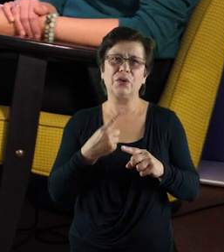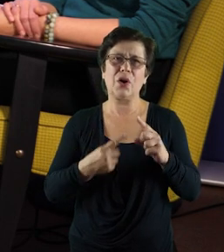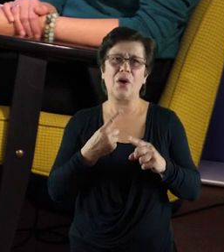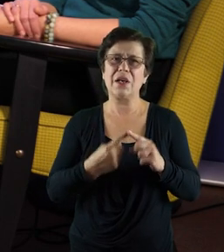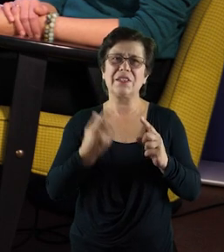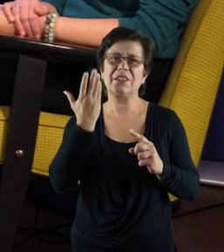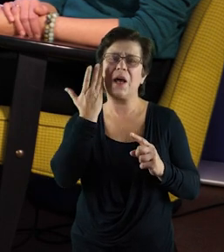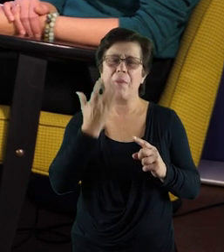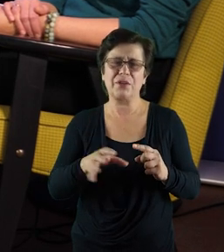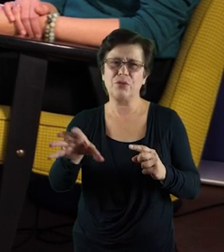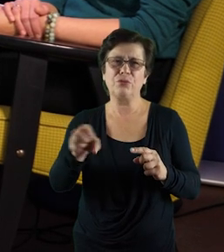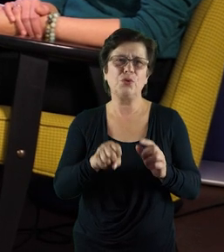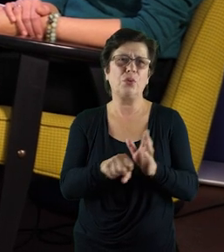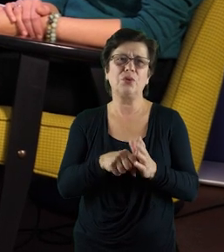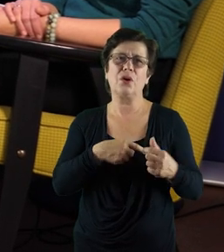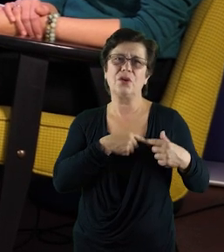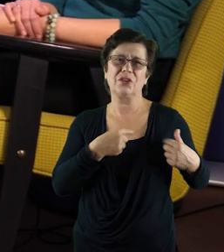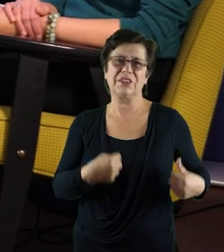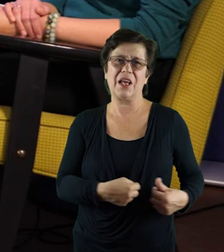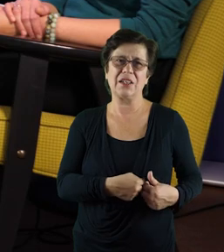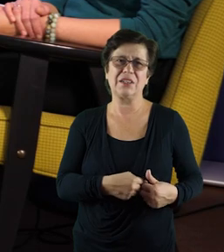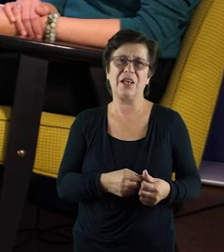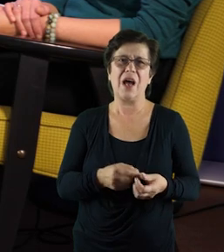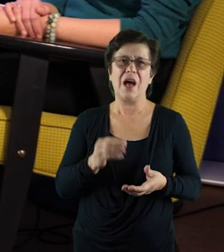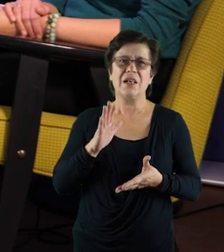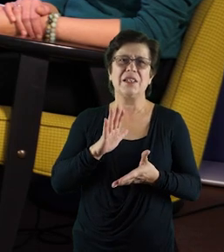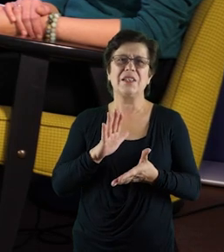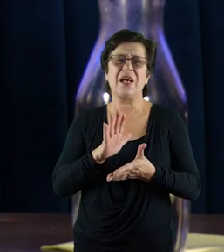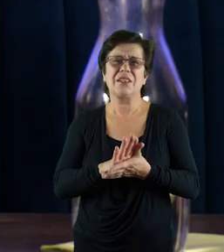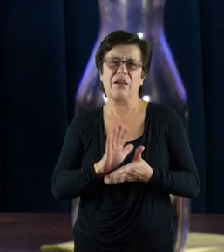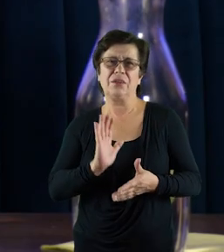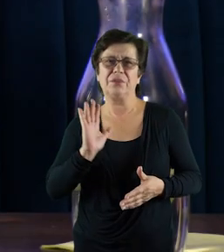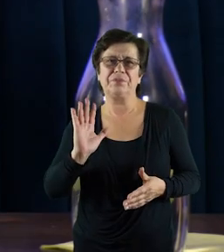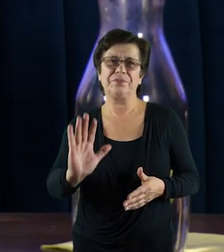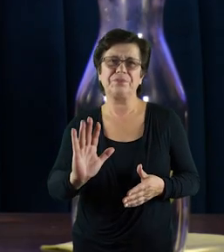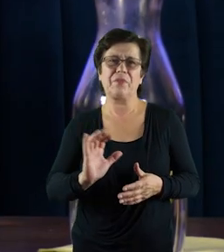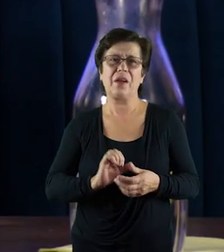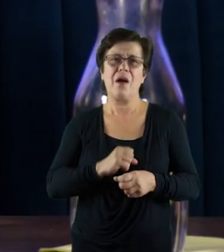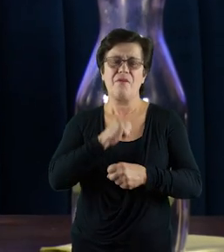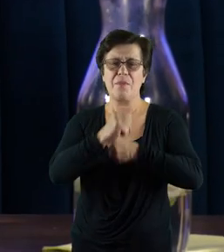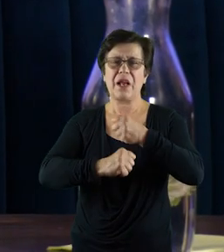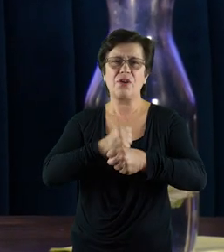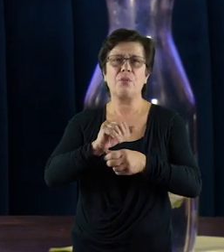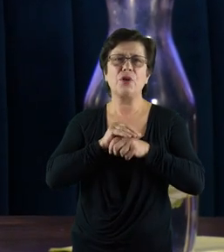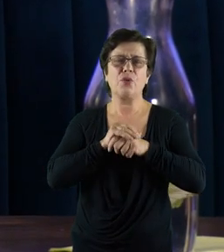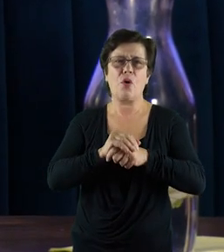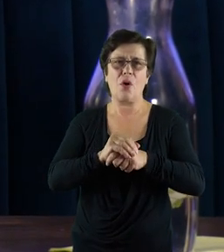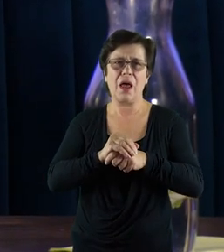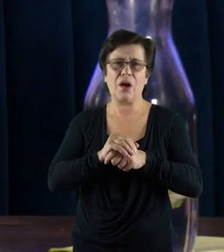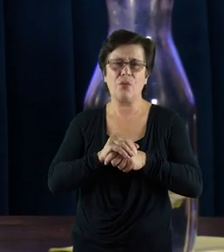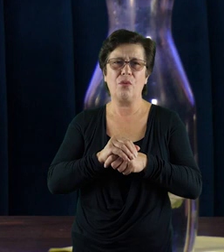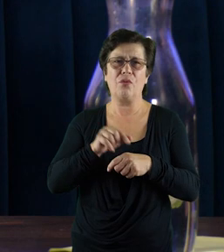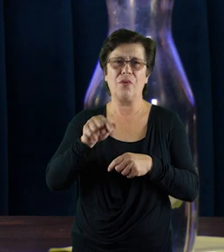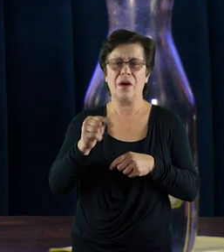bardzo sobie wziął do serca te zasady wypracowane przez awangardzistów, czyli to oddalenie od emocji i uczuć.